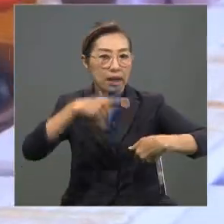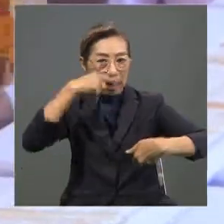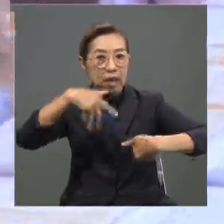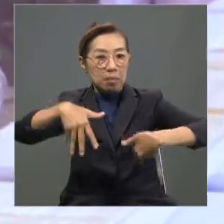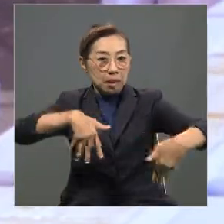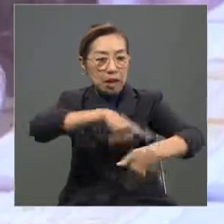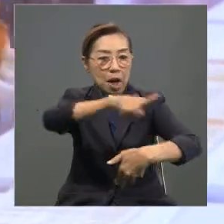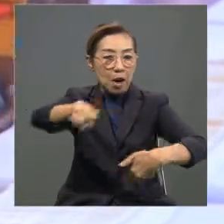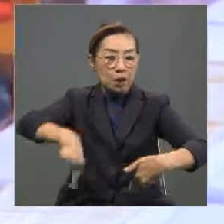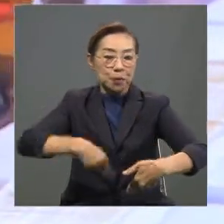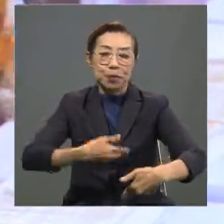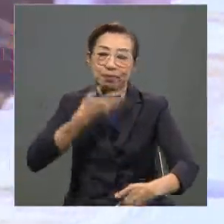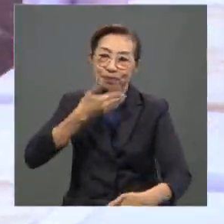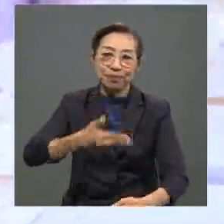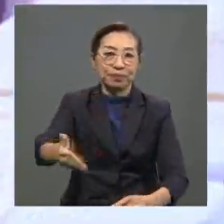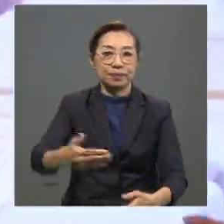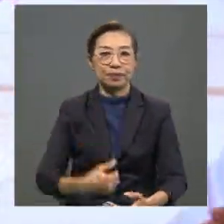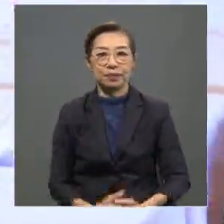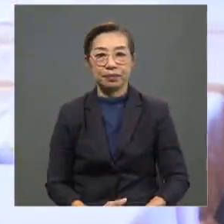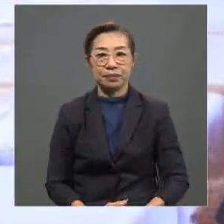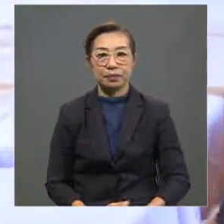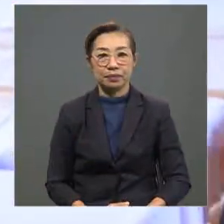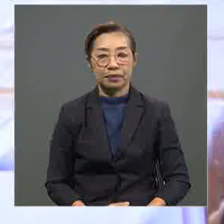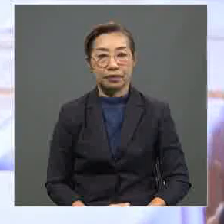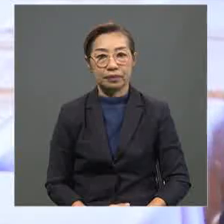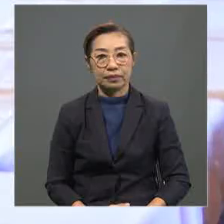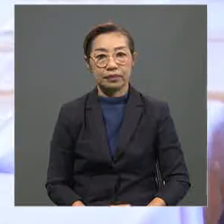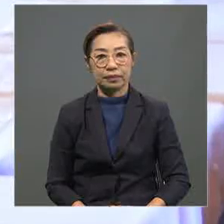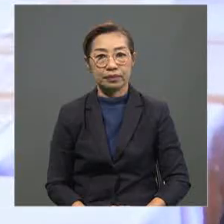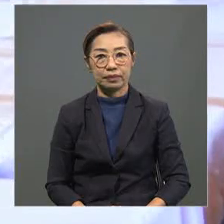ไทยตลอดกาละนานเทอญ L